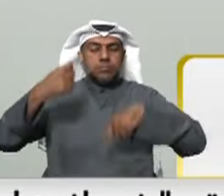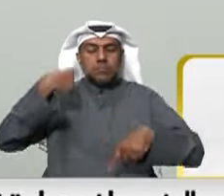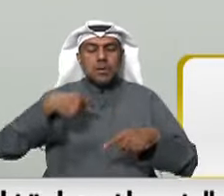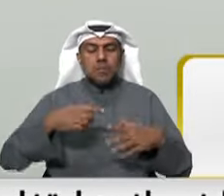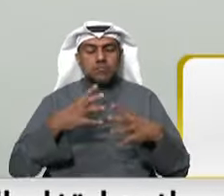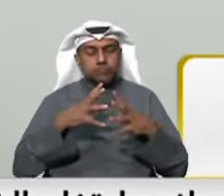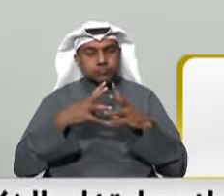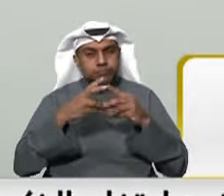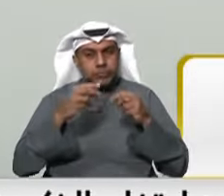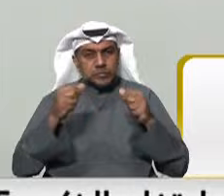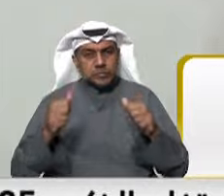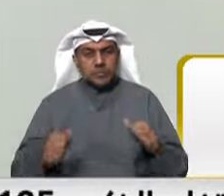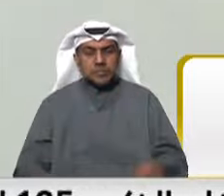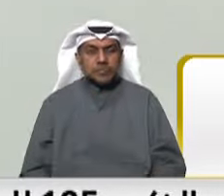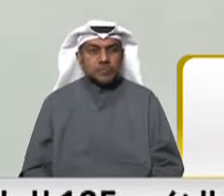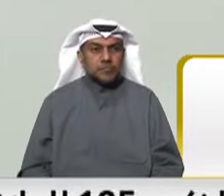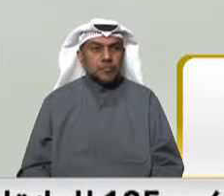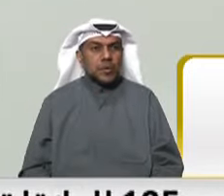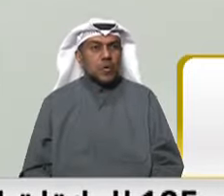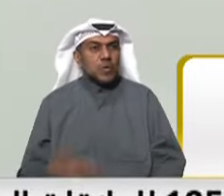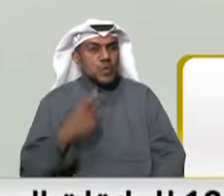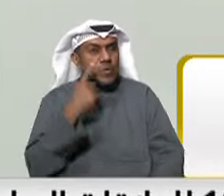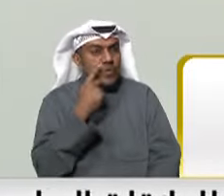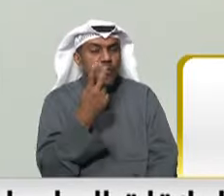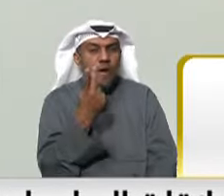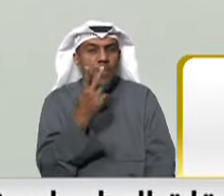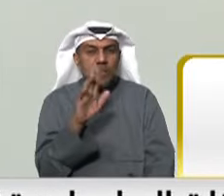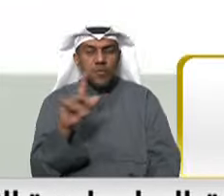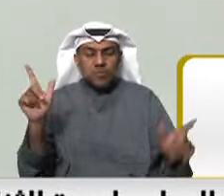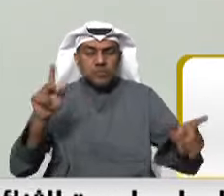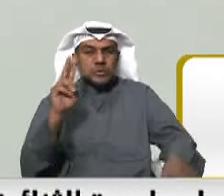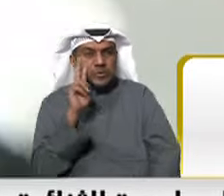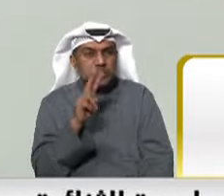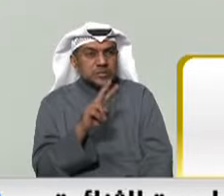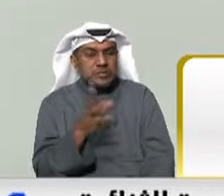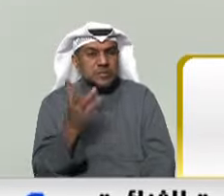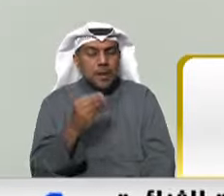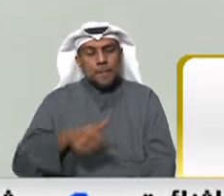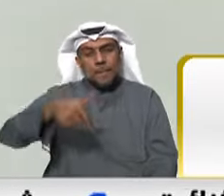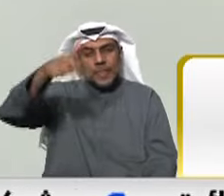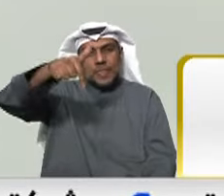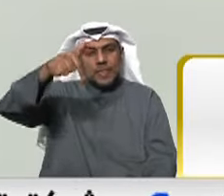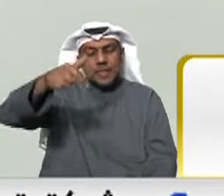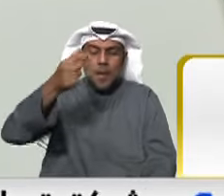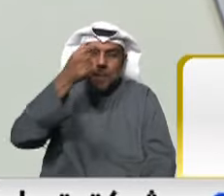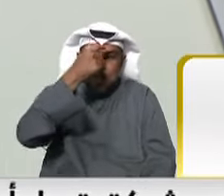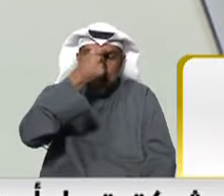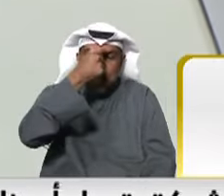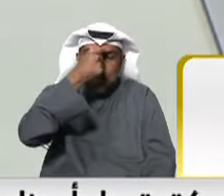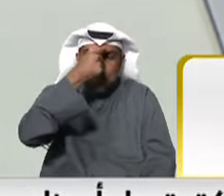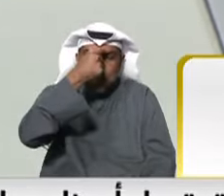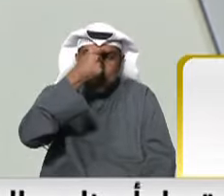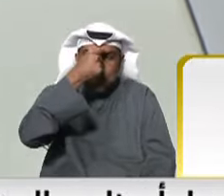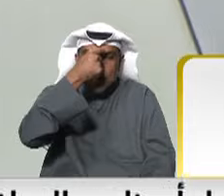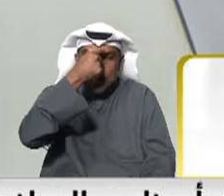هذه الوحدة يوجد جهازان، كل جهاز يستوعب 6 مرضى مزود بكوادر طبية